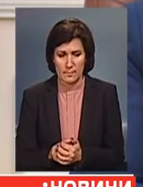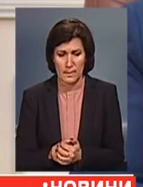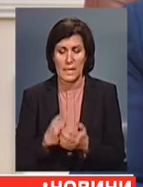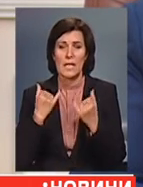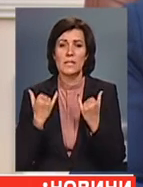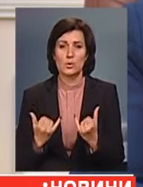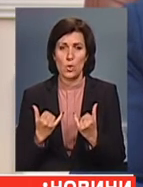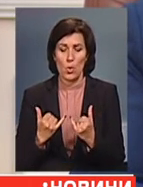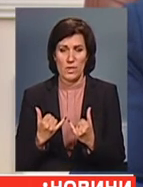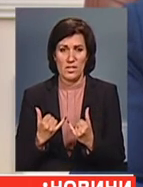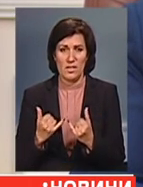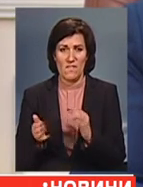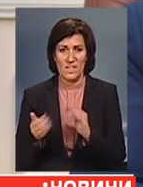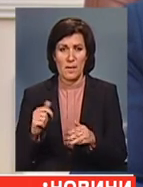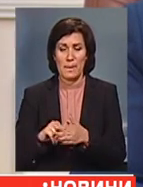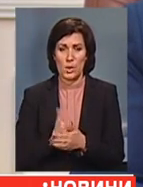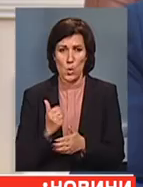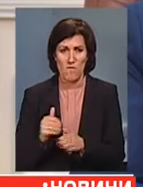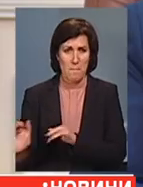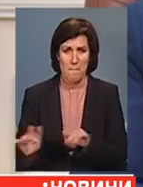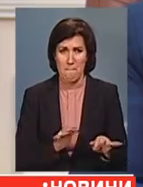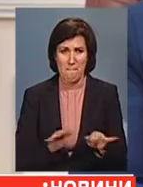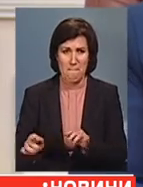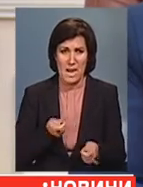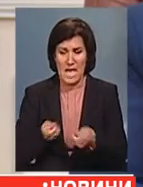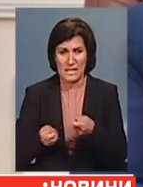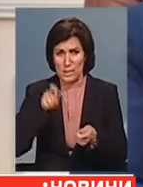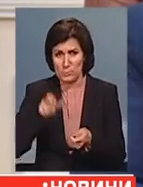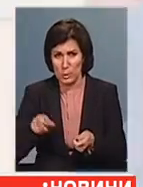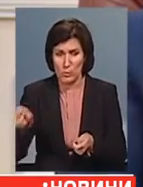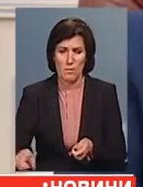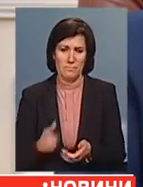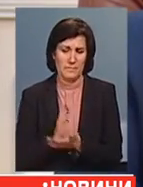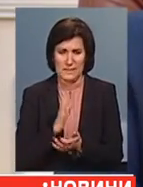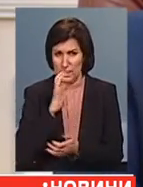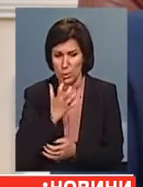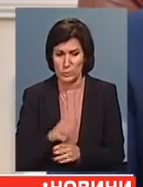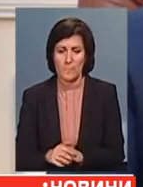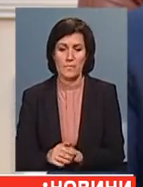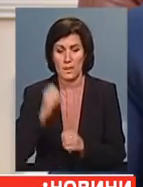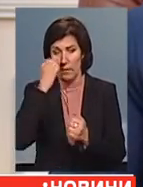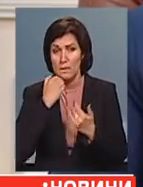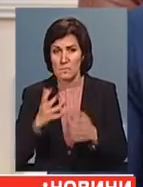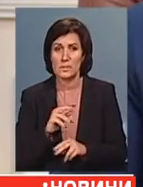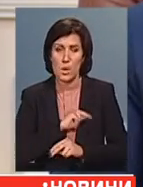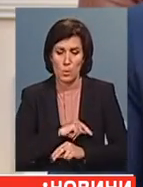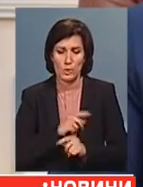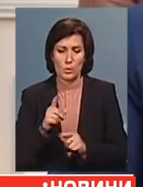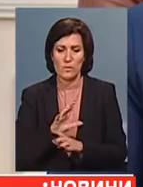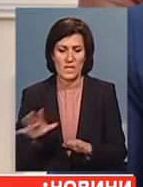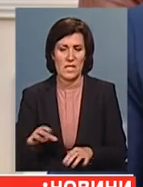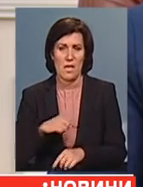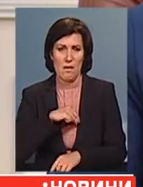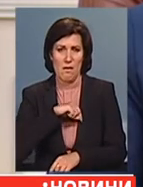І сьогодні виклик перед новим менеджментом стоїть достатньо серйозний. На сьогодні можу подякувати вам за роботу і за те, що ви